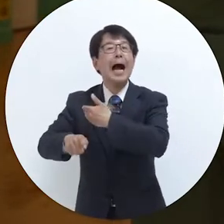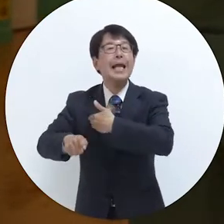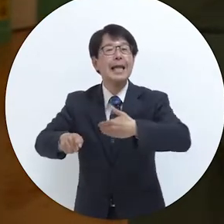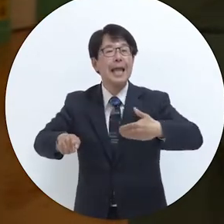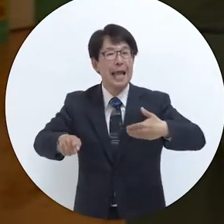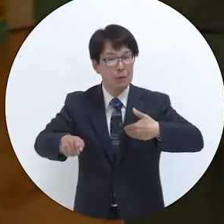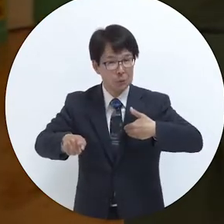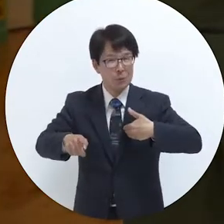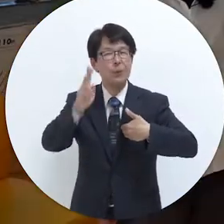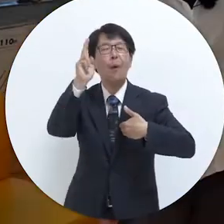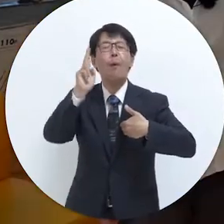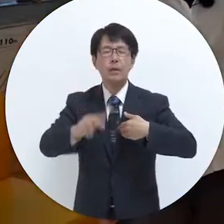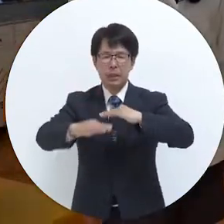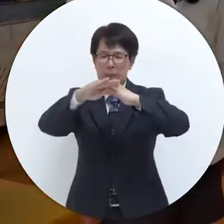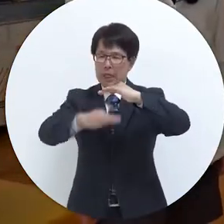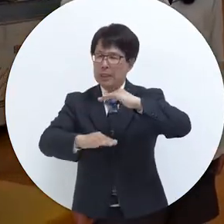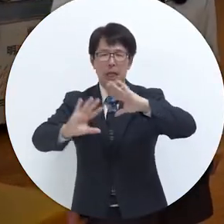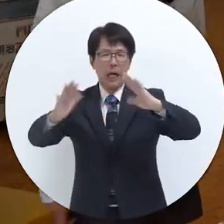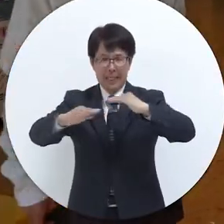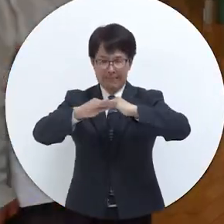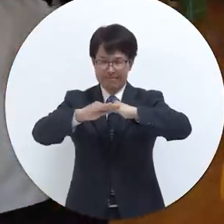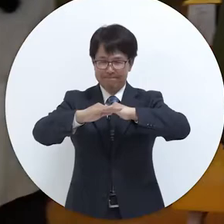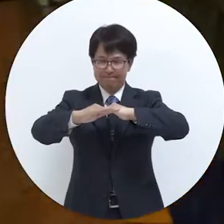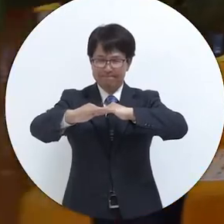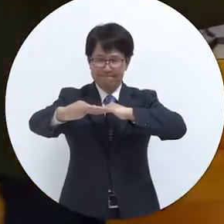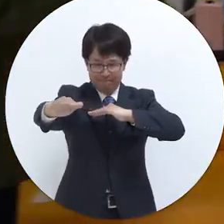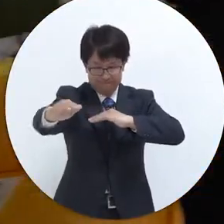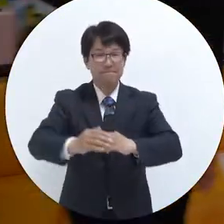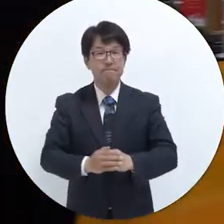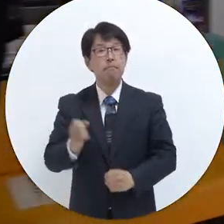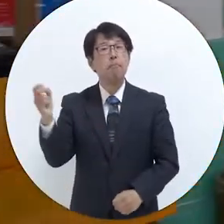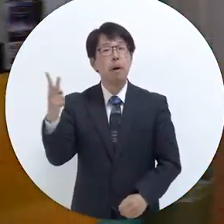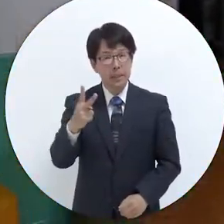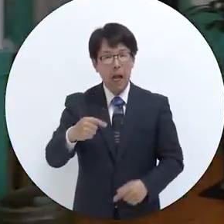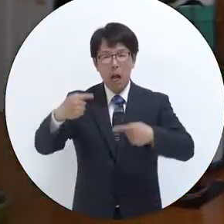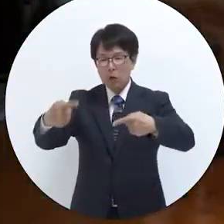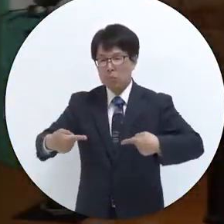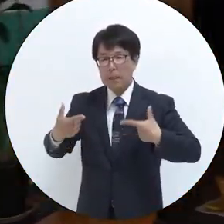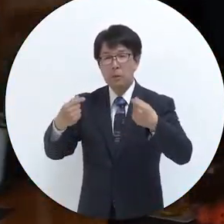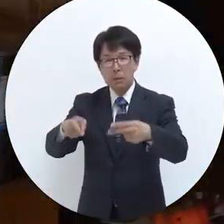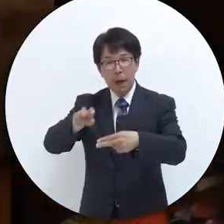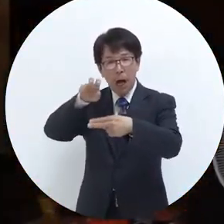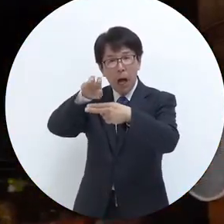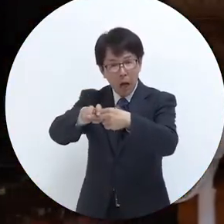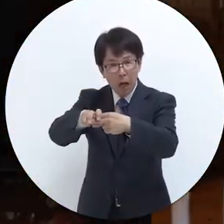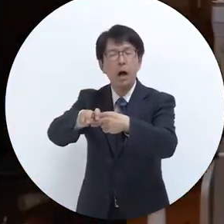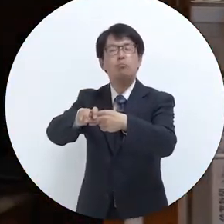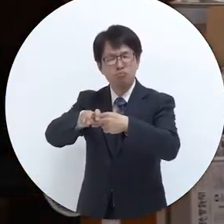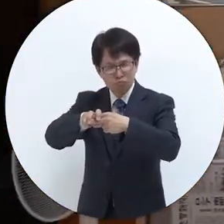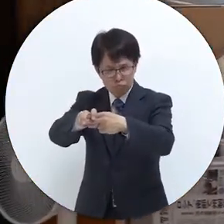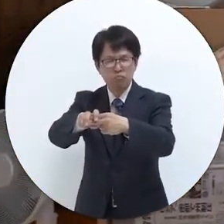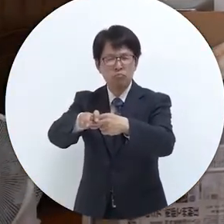ように段差がなくて、あとこちらのですね、車椅子でも入れる貸